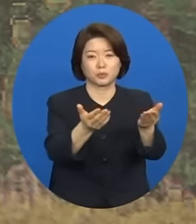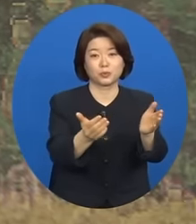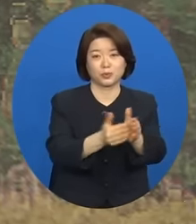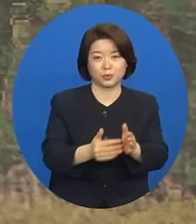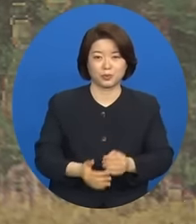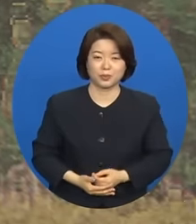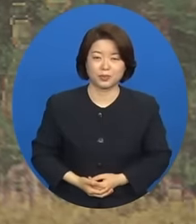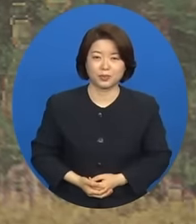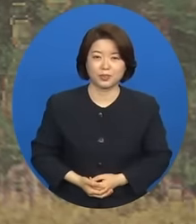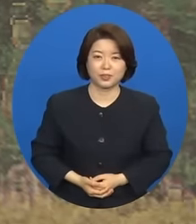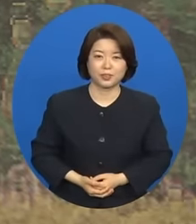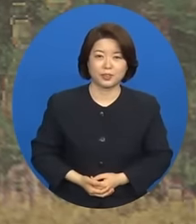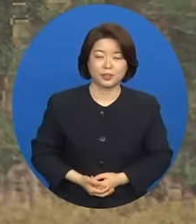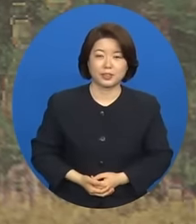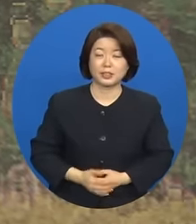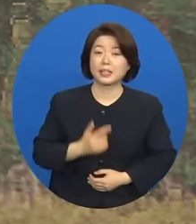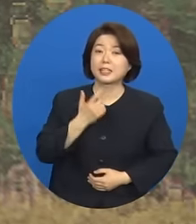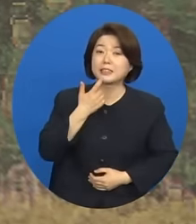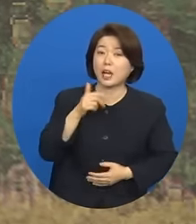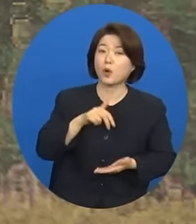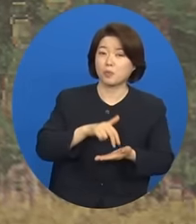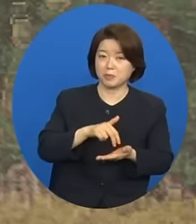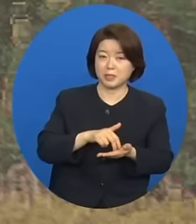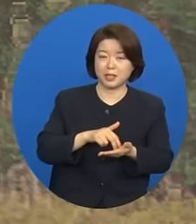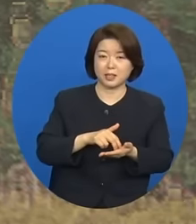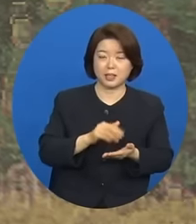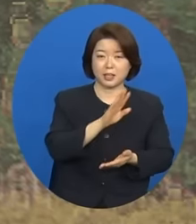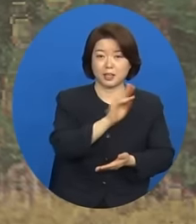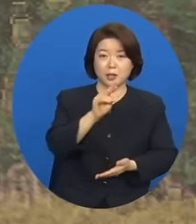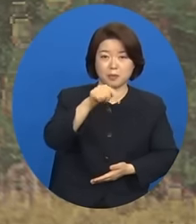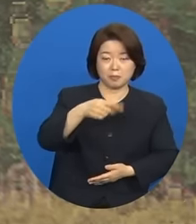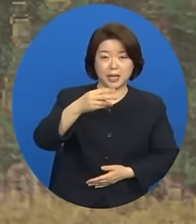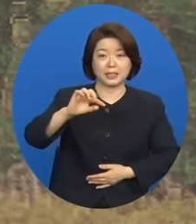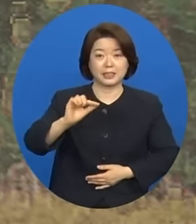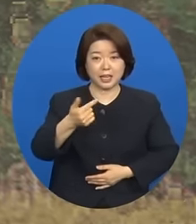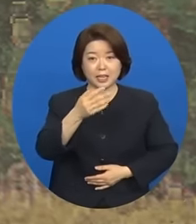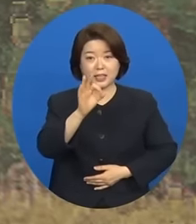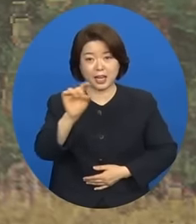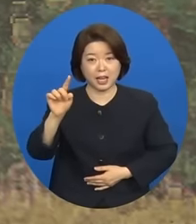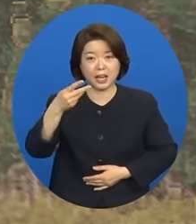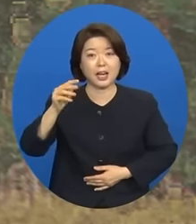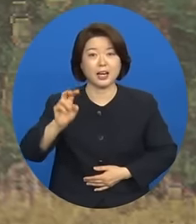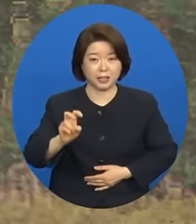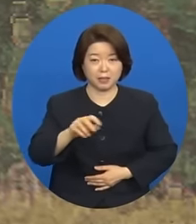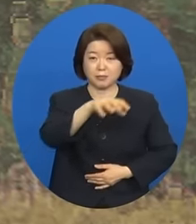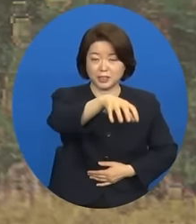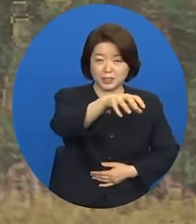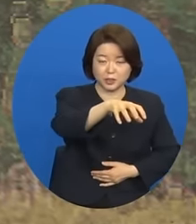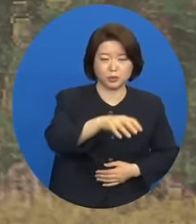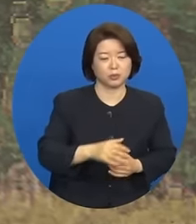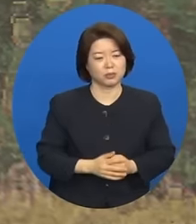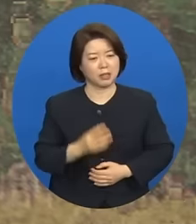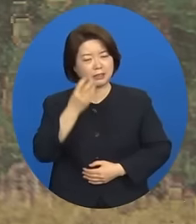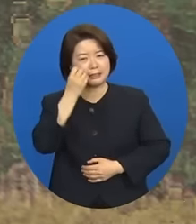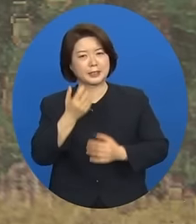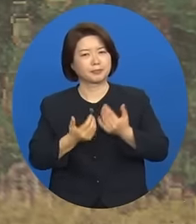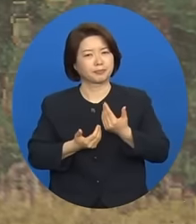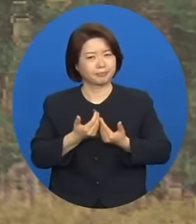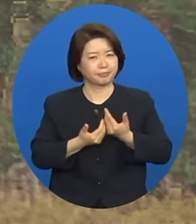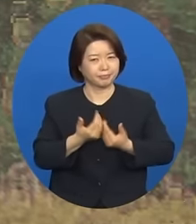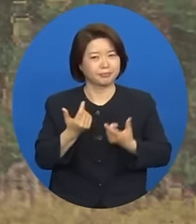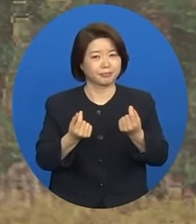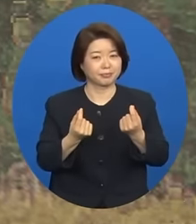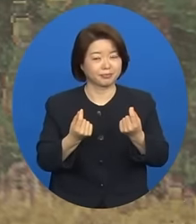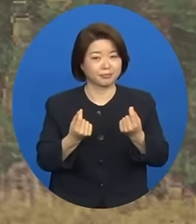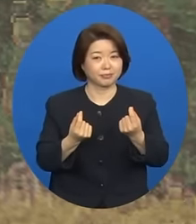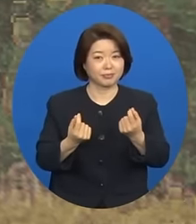같습니다. 그래서 이 야곱에게 있어서 이 바딴 아람이라고 하는 이 지역은 굉장히 역설적인 곳입니다. 자, 역설적인 은혜가